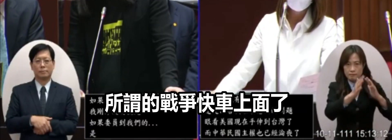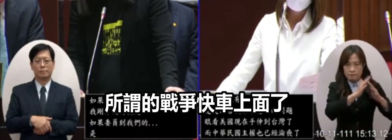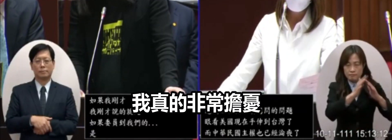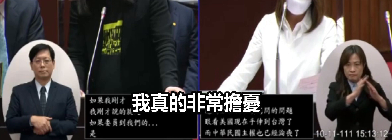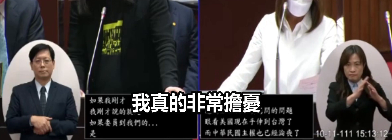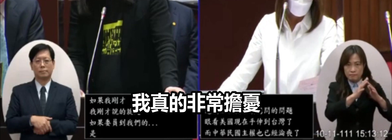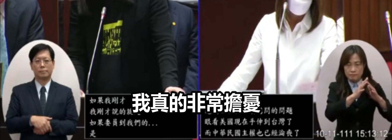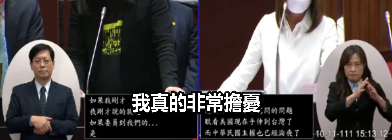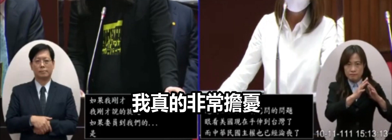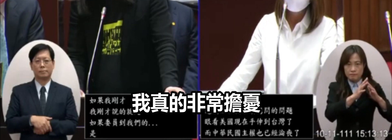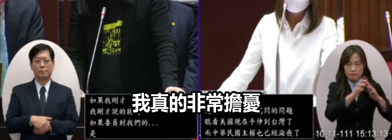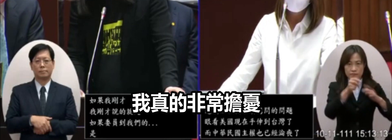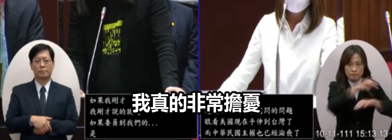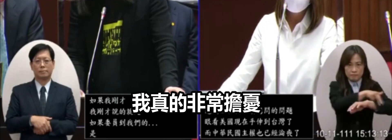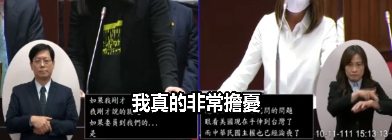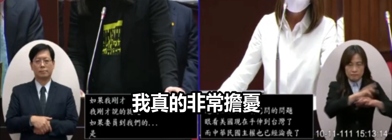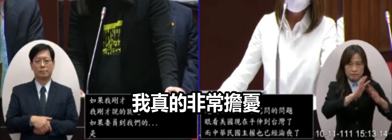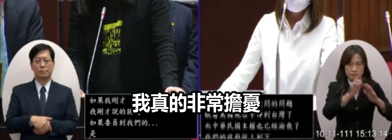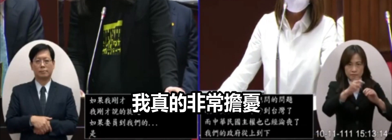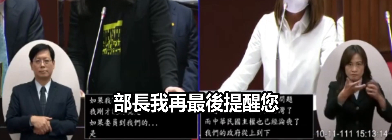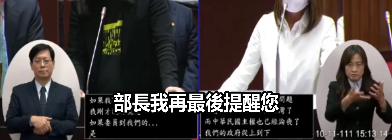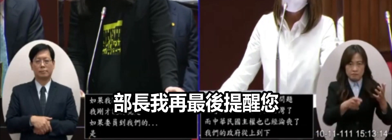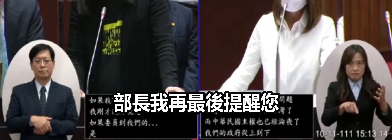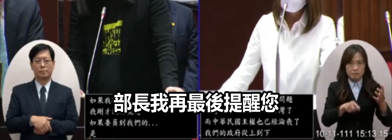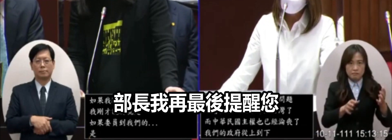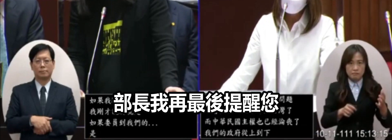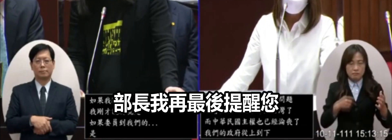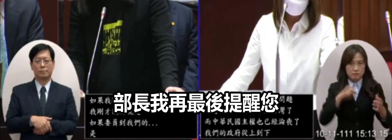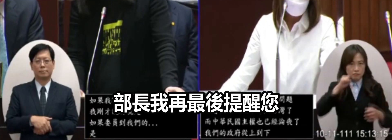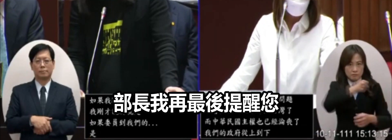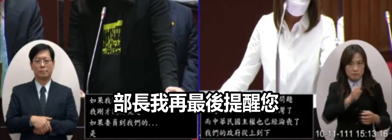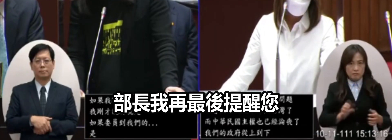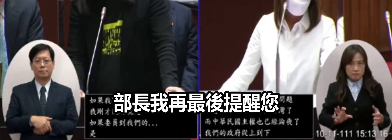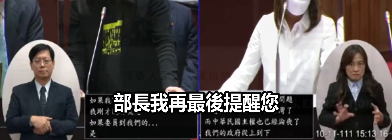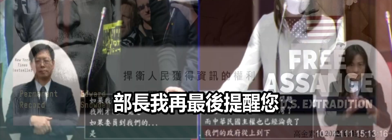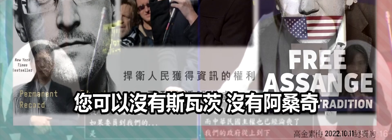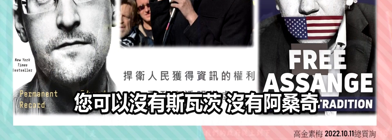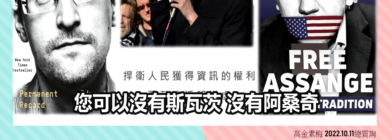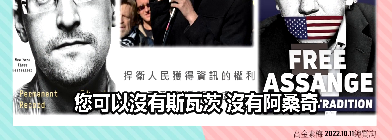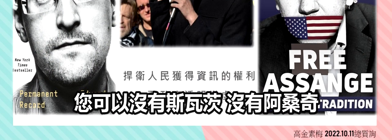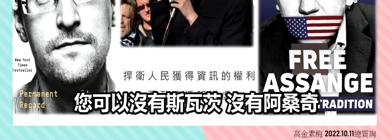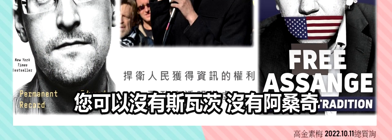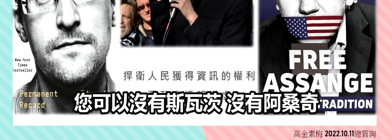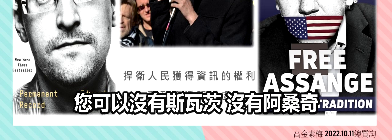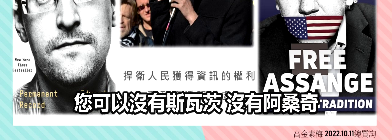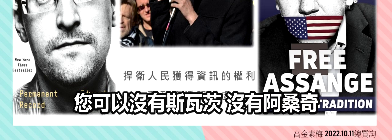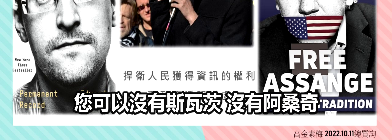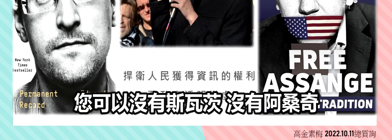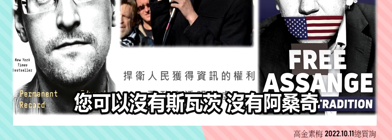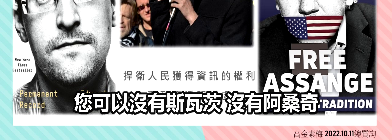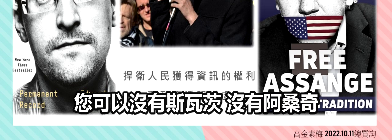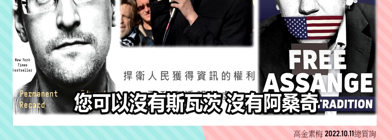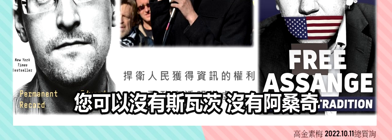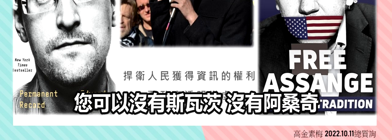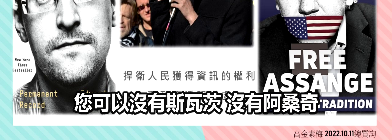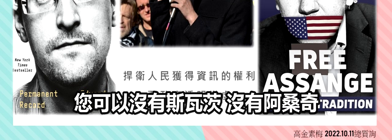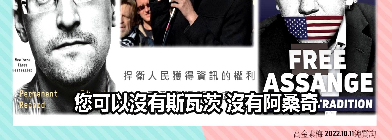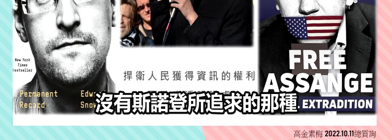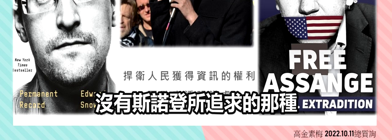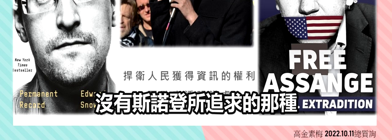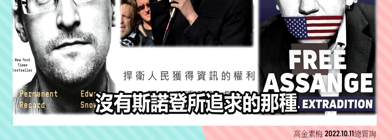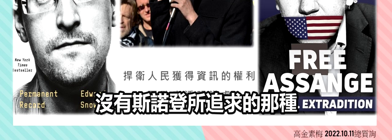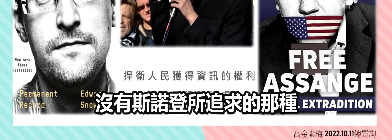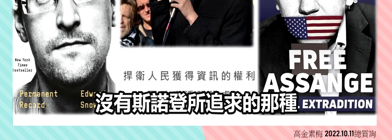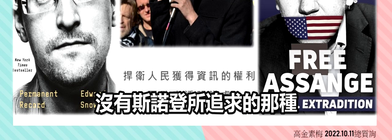车上面了，我真的非常担忧啊。部长，我在最后提醒您，您可以没有斯瓦兹、没有阿桑